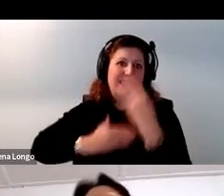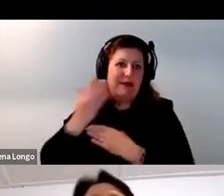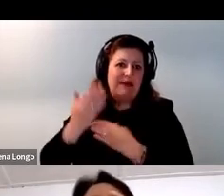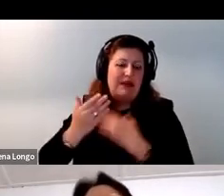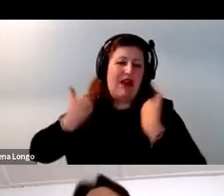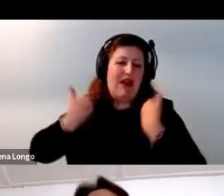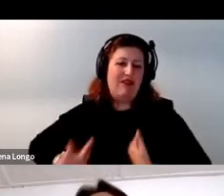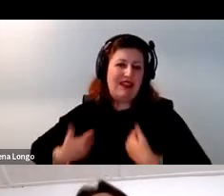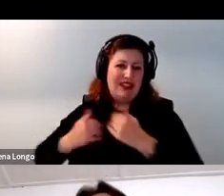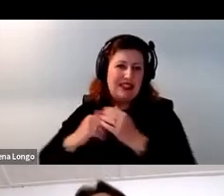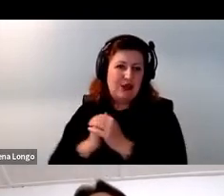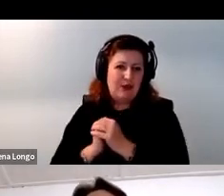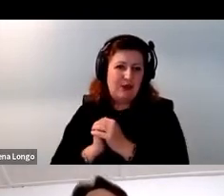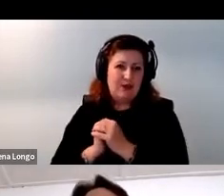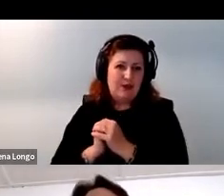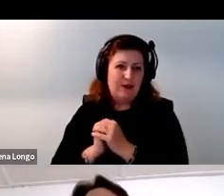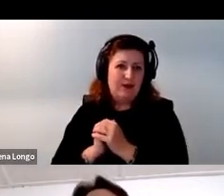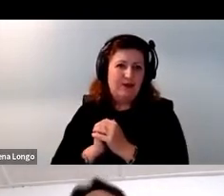fisica.